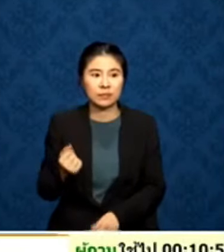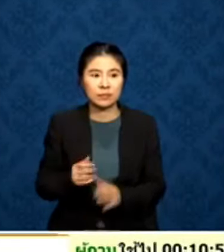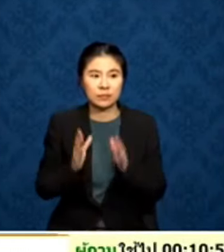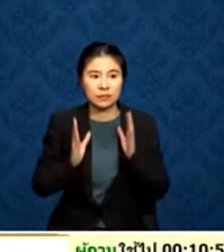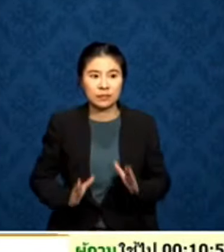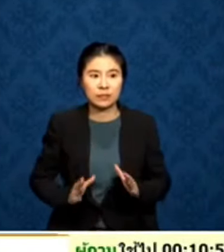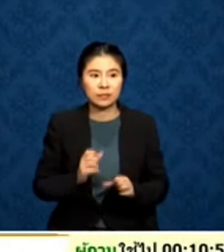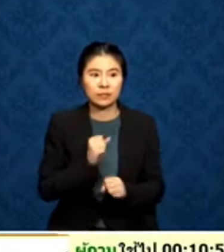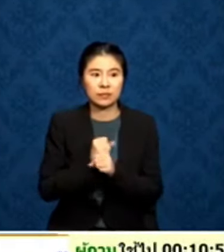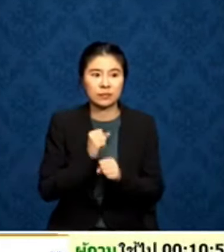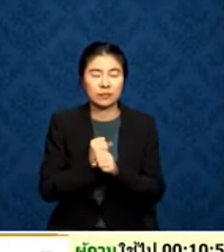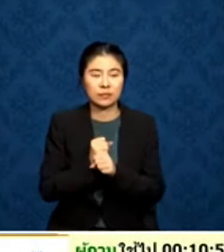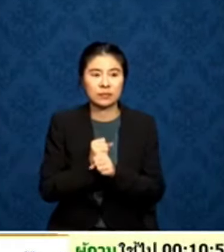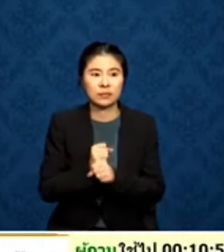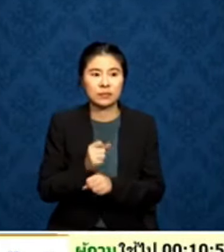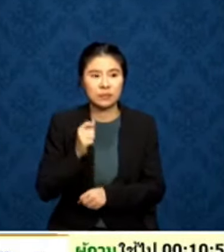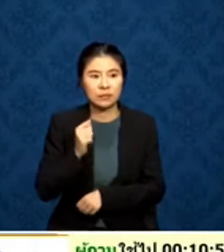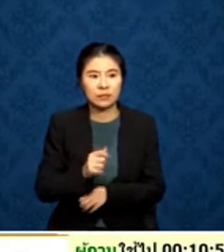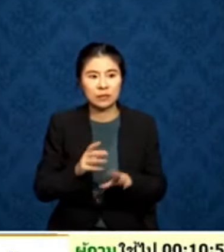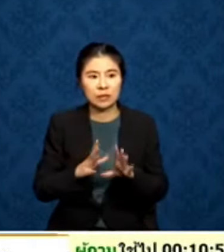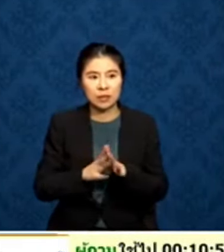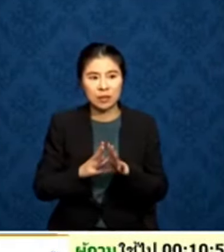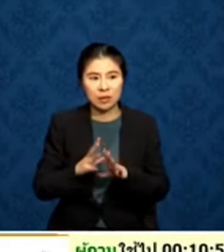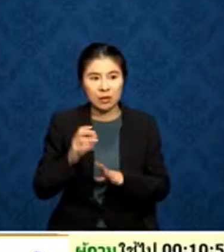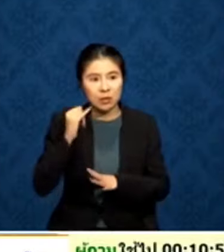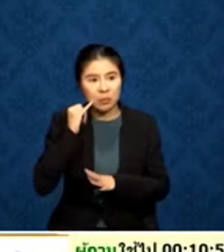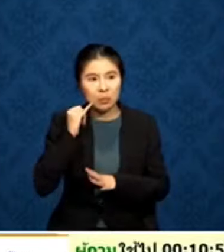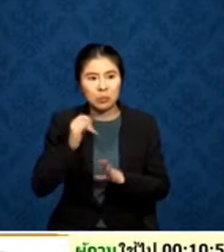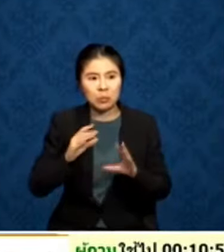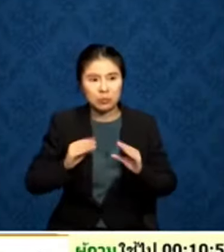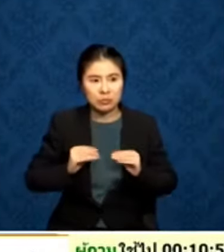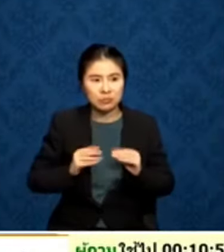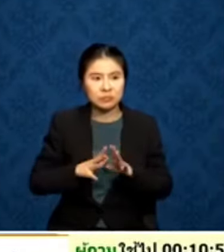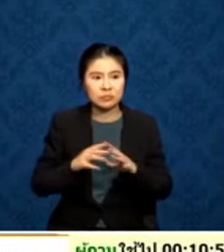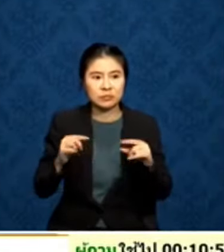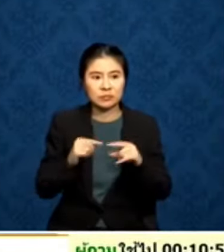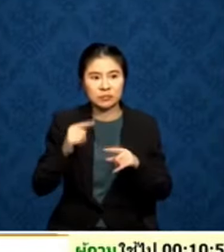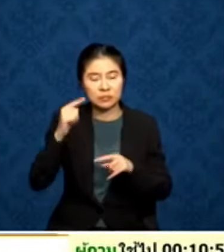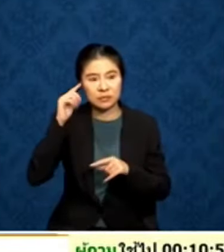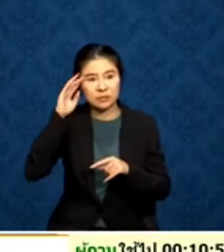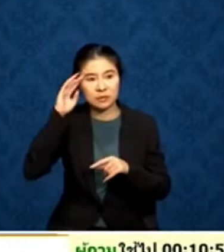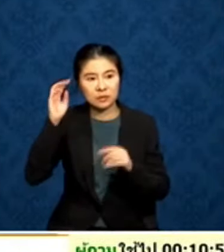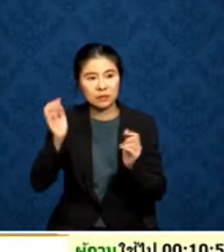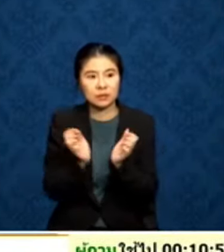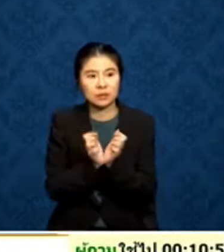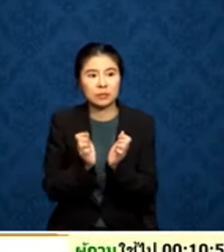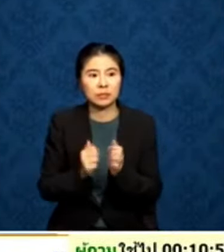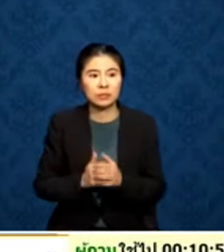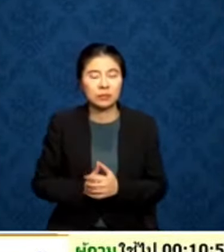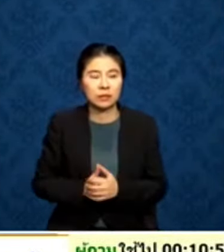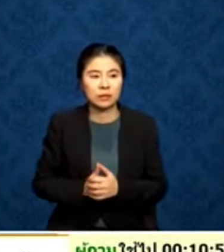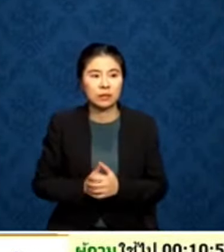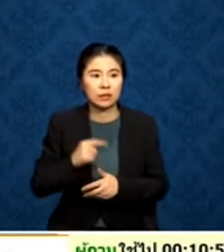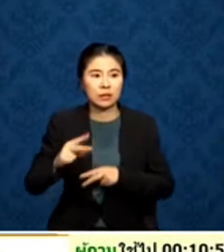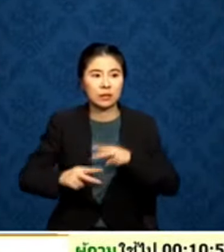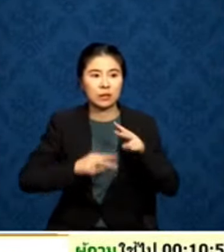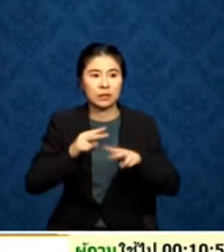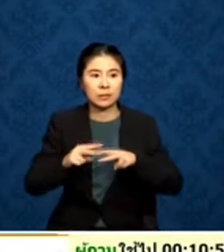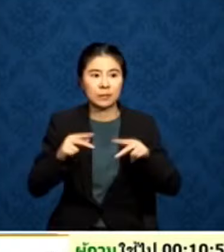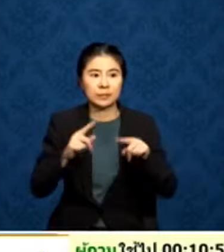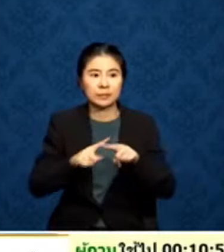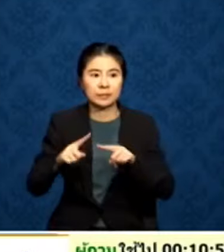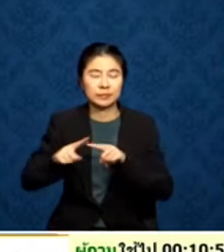ที่รับโทรศัพท์แล้วจะบูรณาการไปถึงตำรวจเป็นบูรณาการในส่วนของปกครองและส่วนอื่นๆ